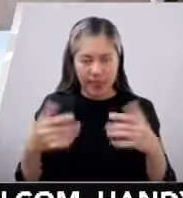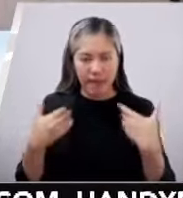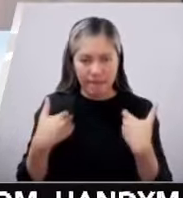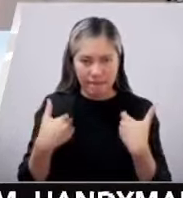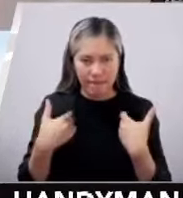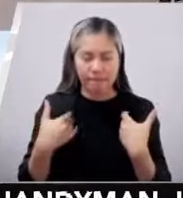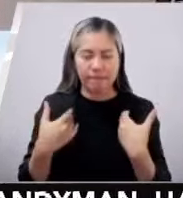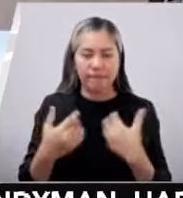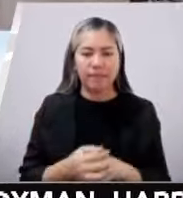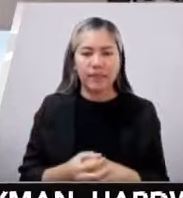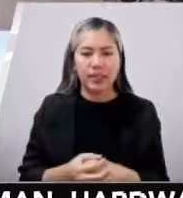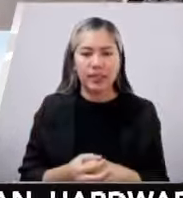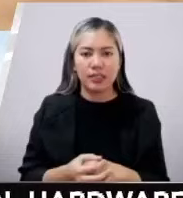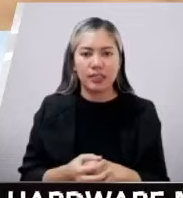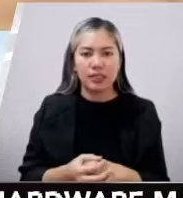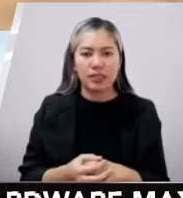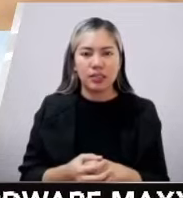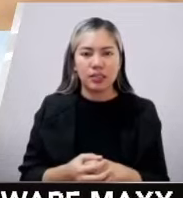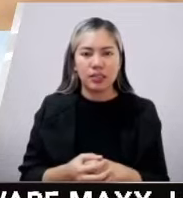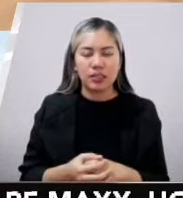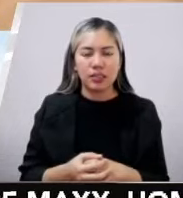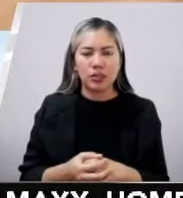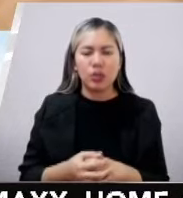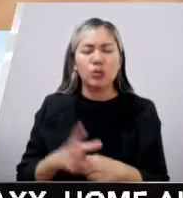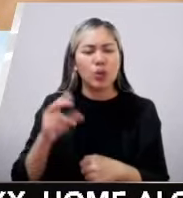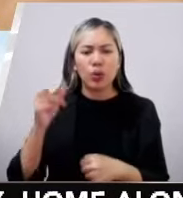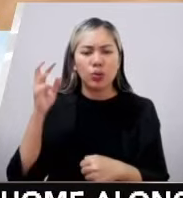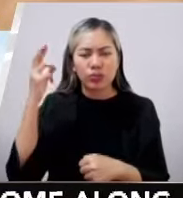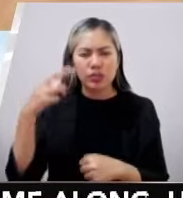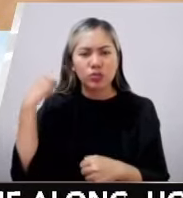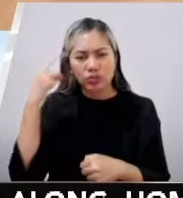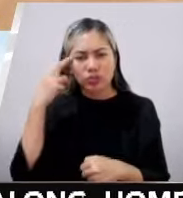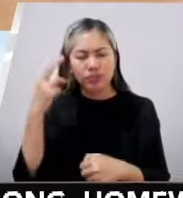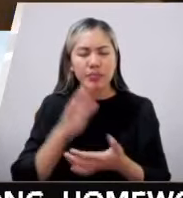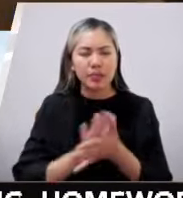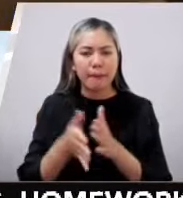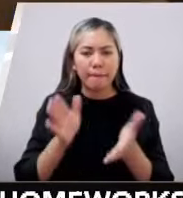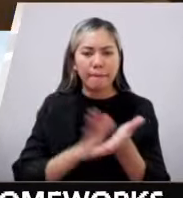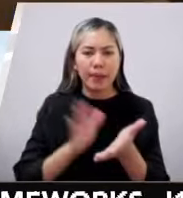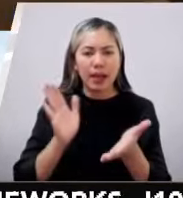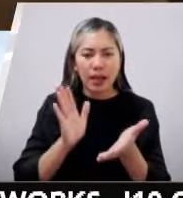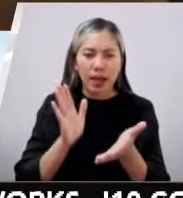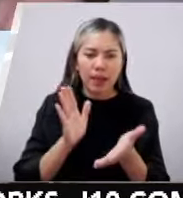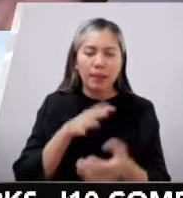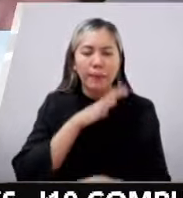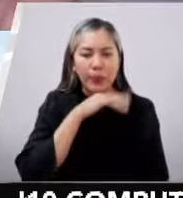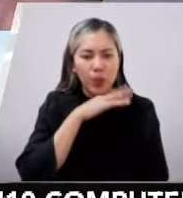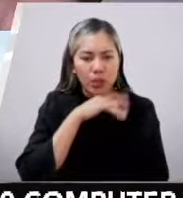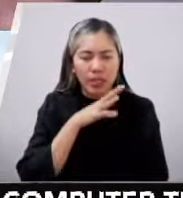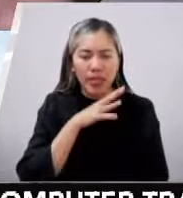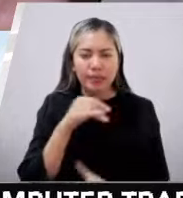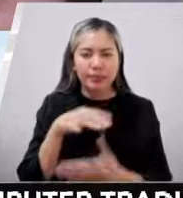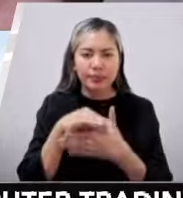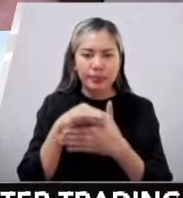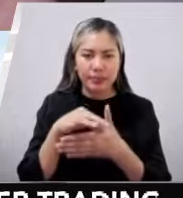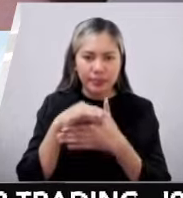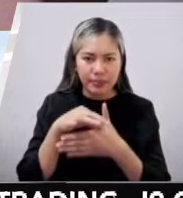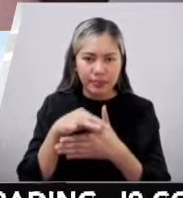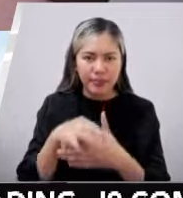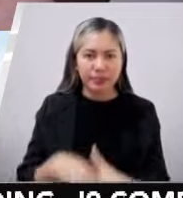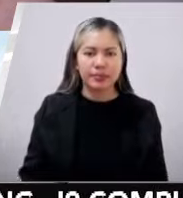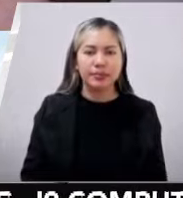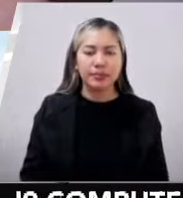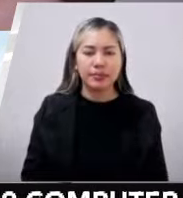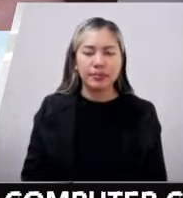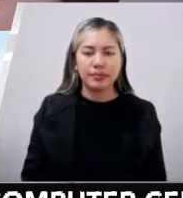ni Laurel, wala ring dahilan para tumaas ang presyo ng karne ng baboy at processed meat. No real reason to increase prices.